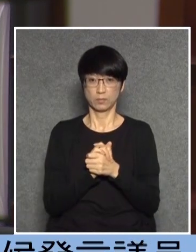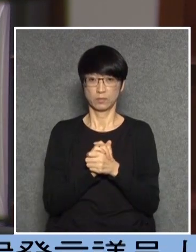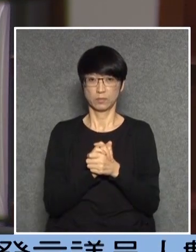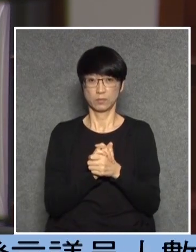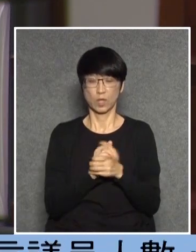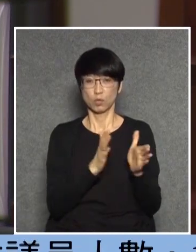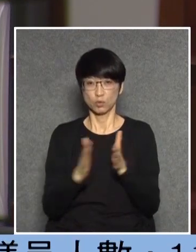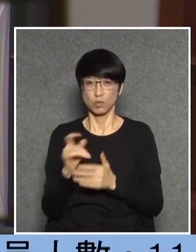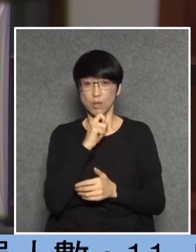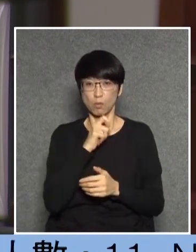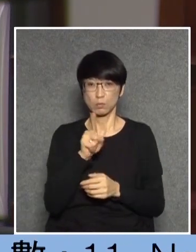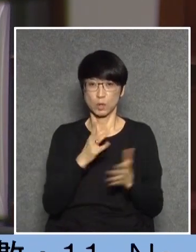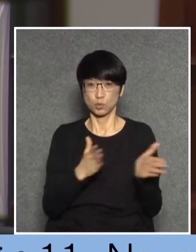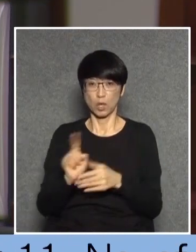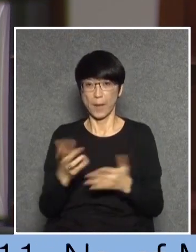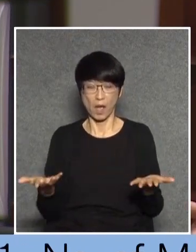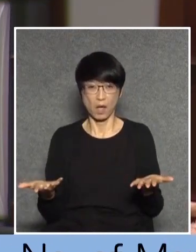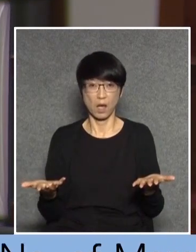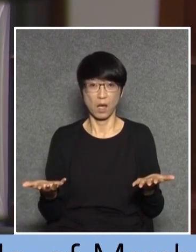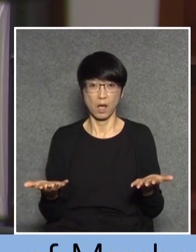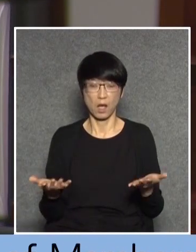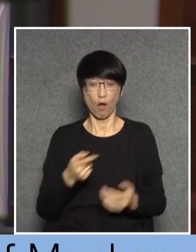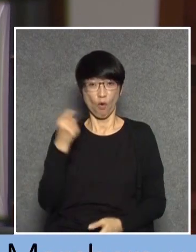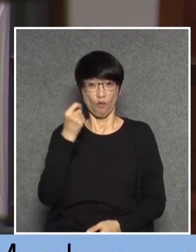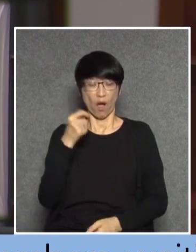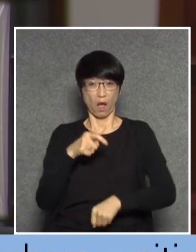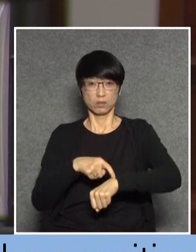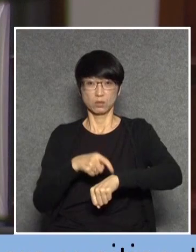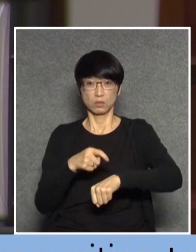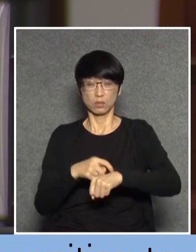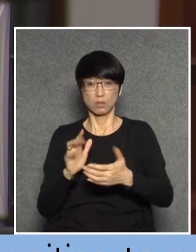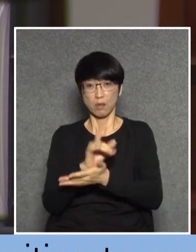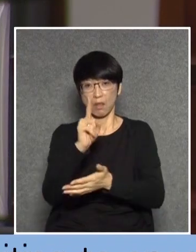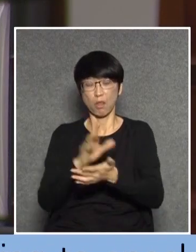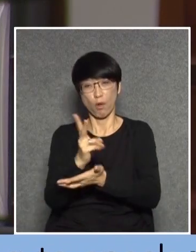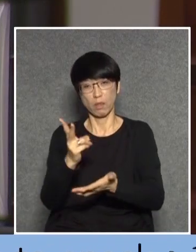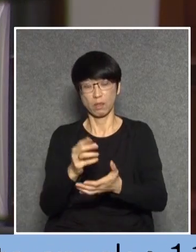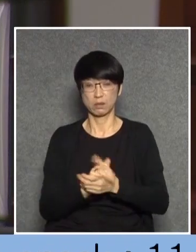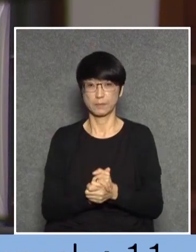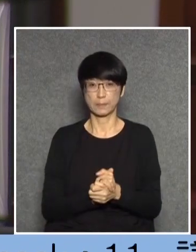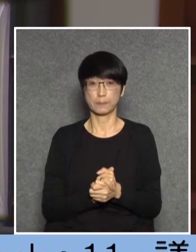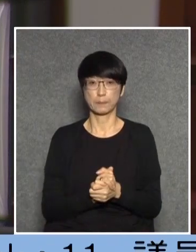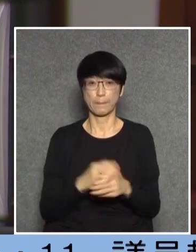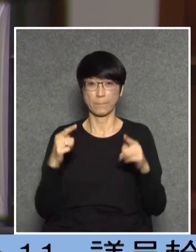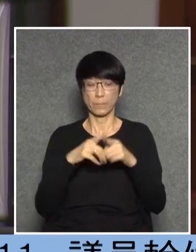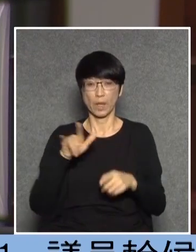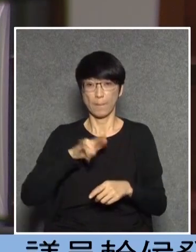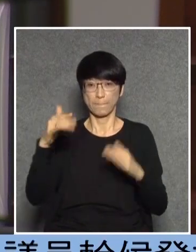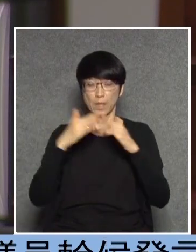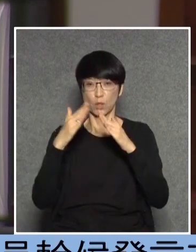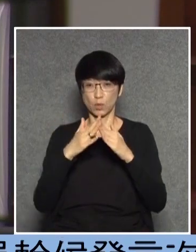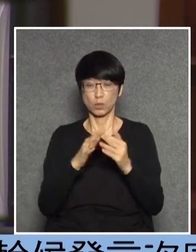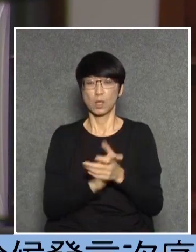處理啦。咁處理咩而家？眨下眼又一兩年啦，係嘛？民航處嗰個主要職